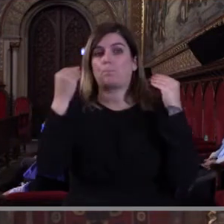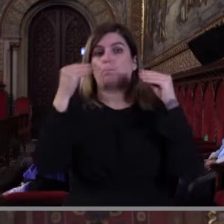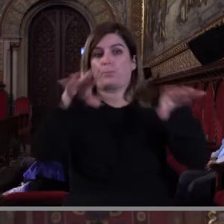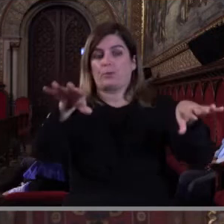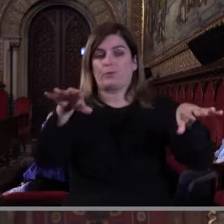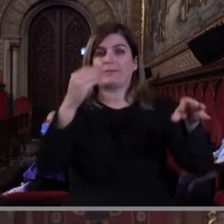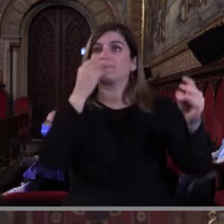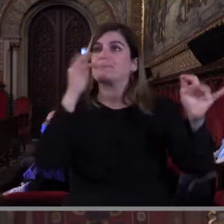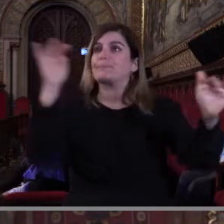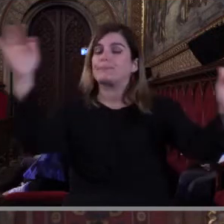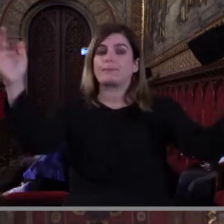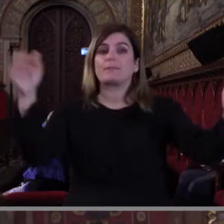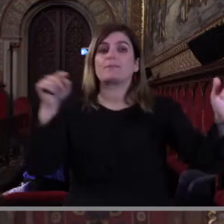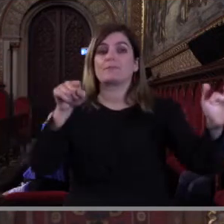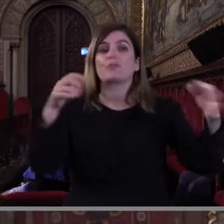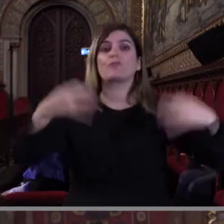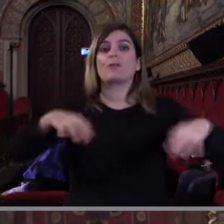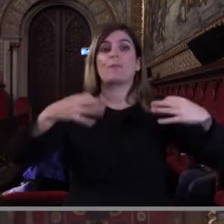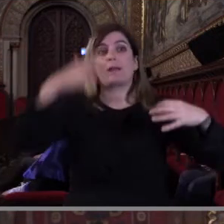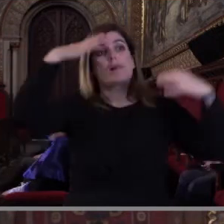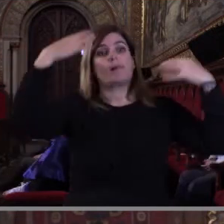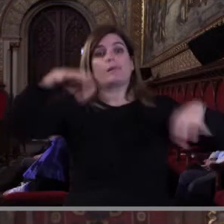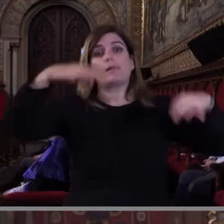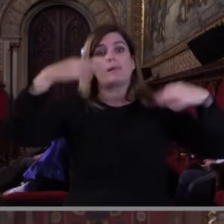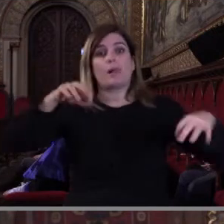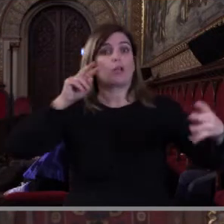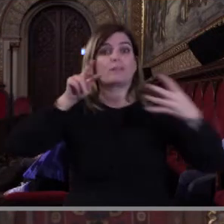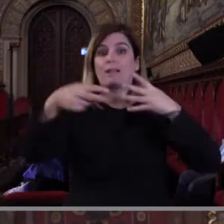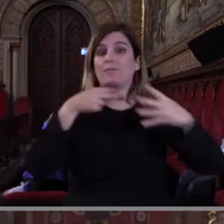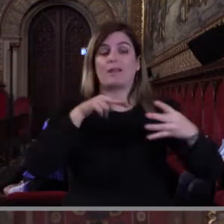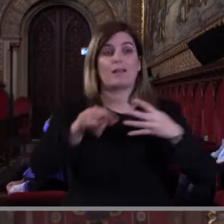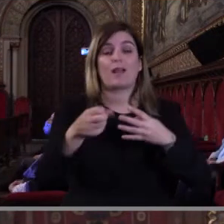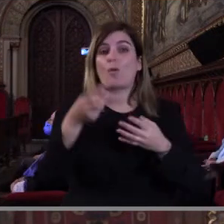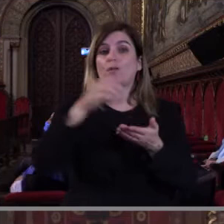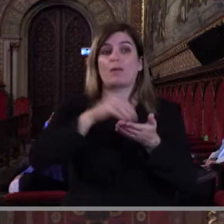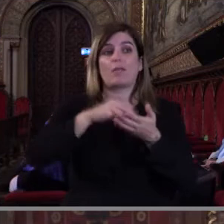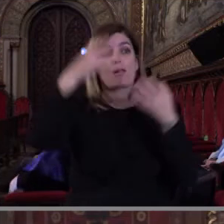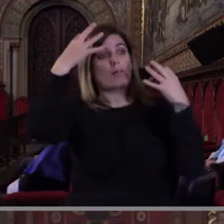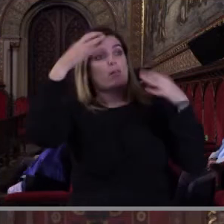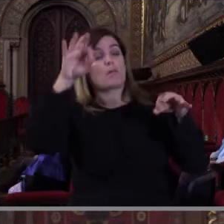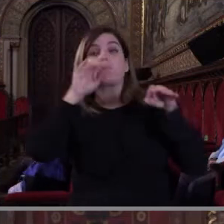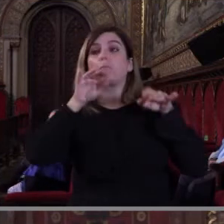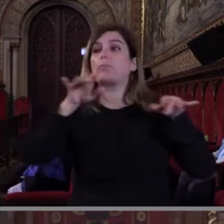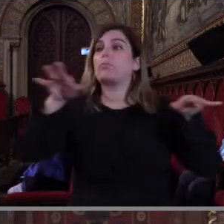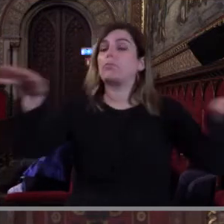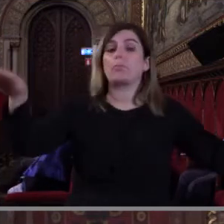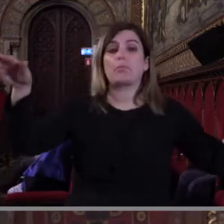projecten a l'aire, ho fan de manera inconscient, invisible i, en molts casos, sense cap sospita.